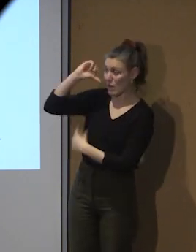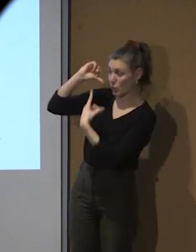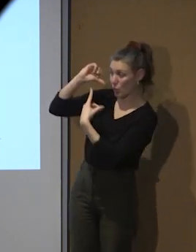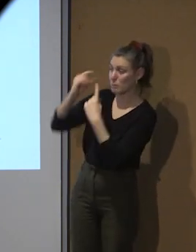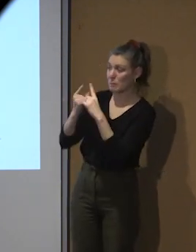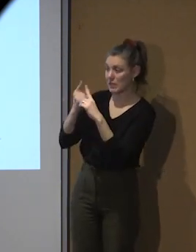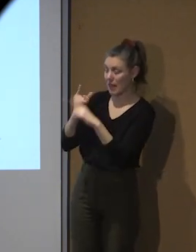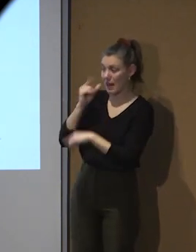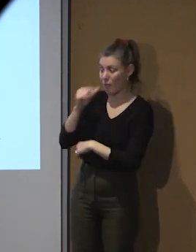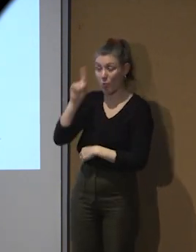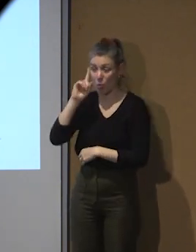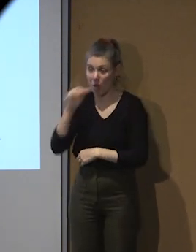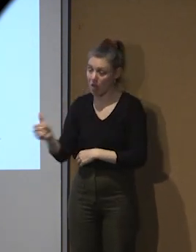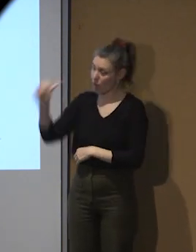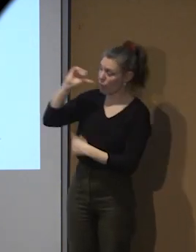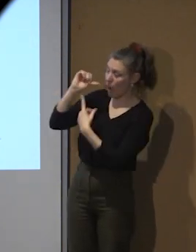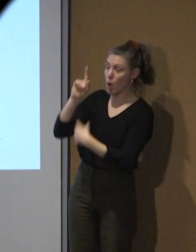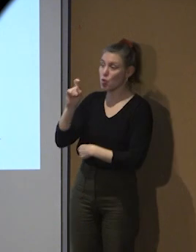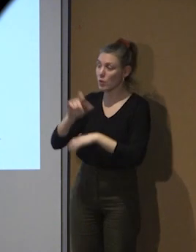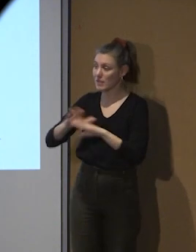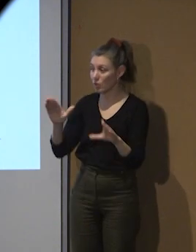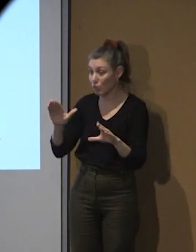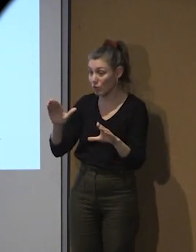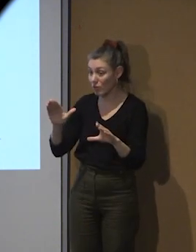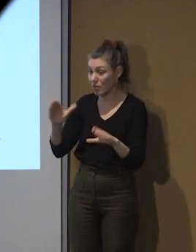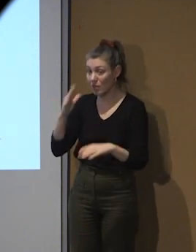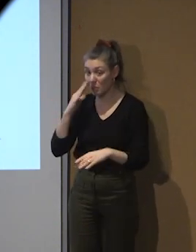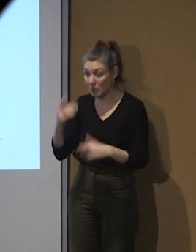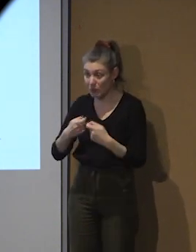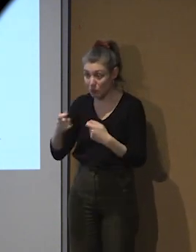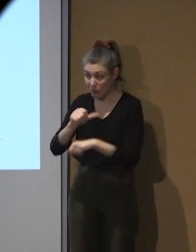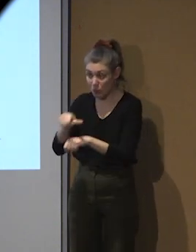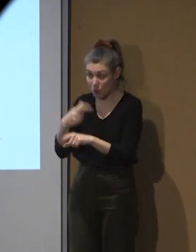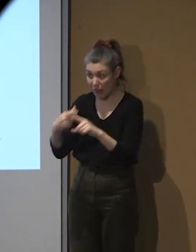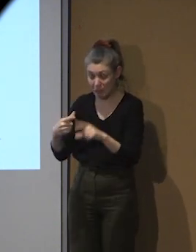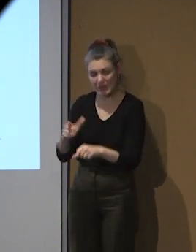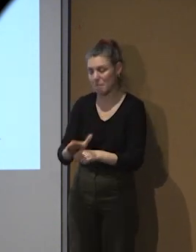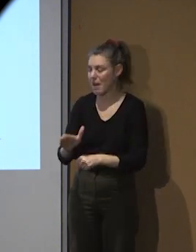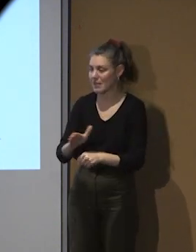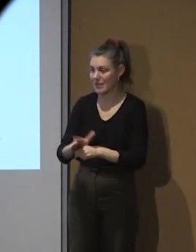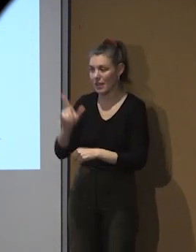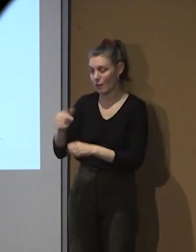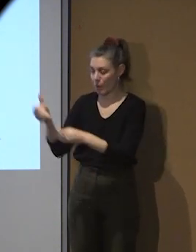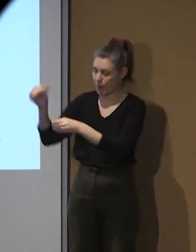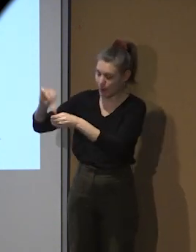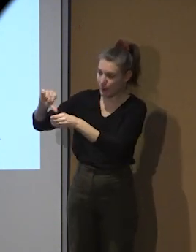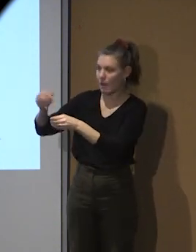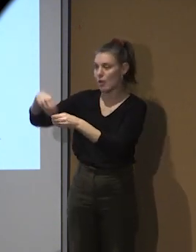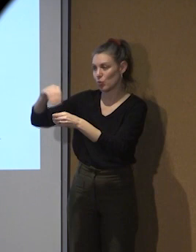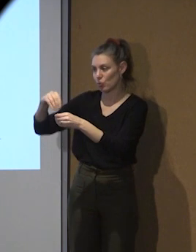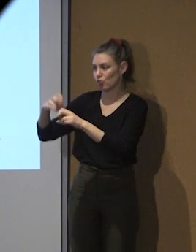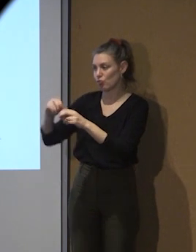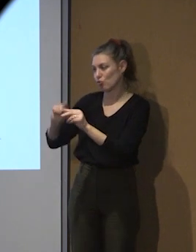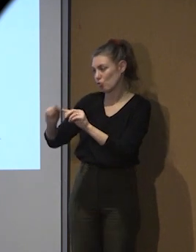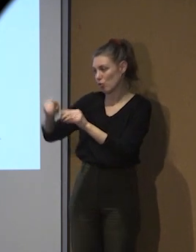tout seul, au Tout bout à d'un l'heure. moment, au bout d'1h30, même avant, c'est pas suffisant. L'autre question, mais peut-être que vous allez répondre